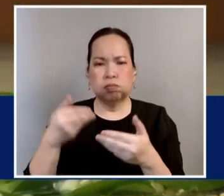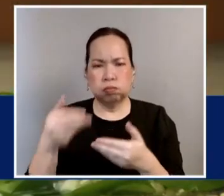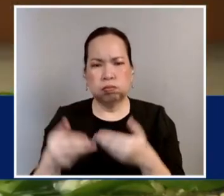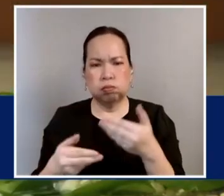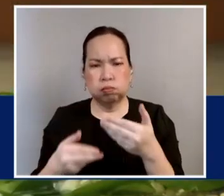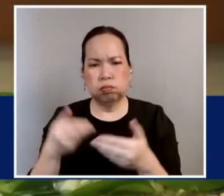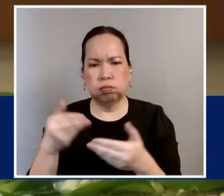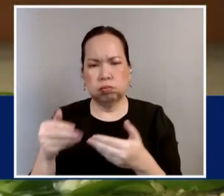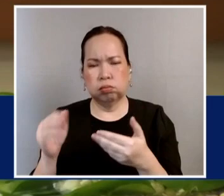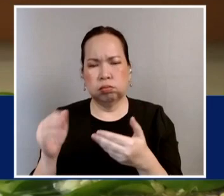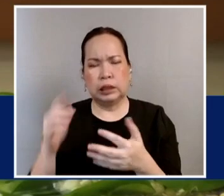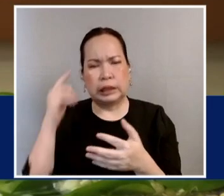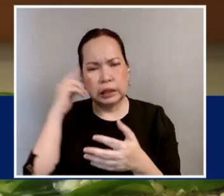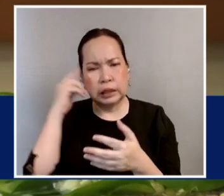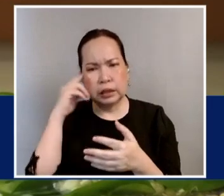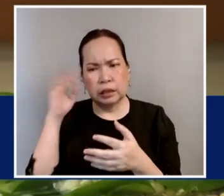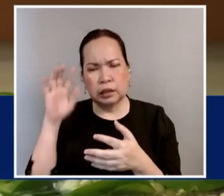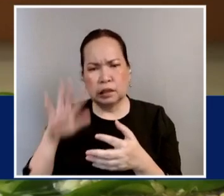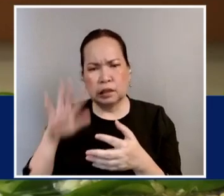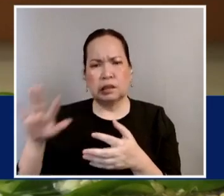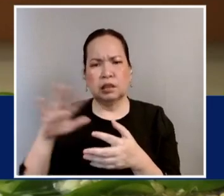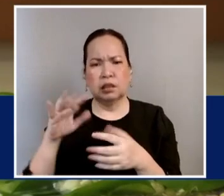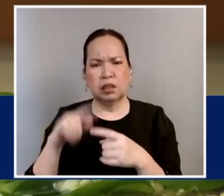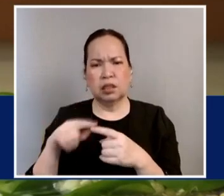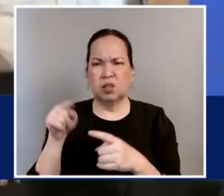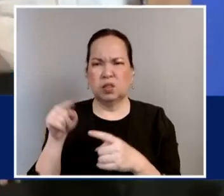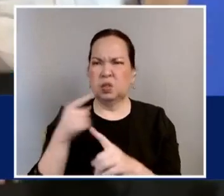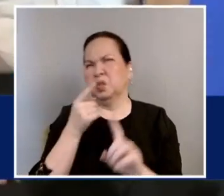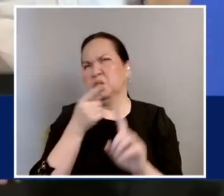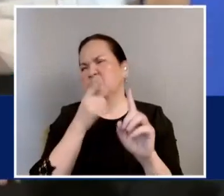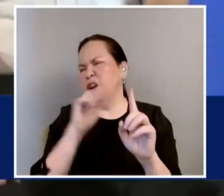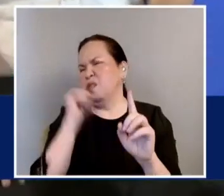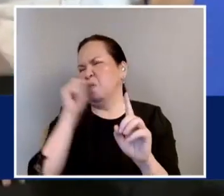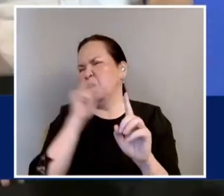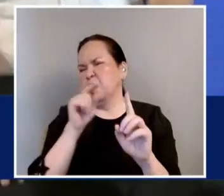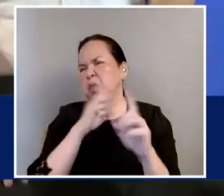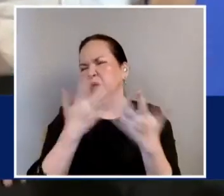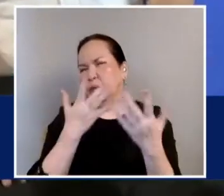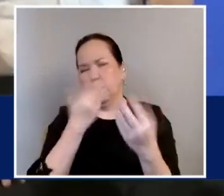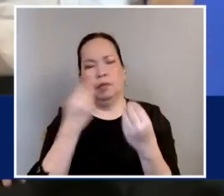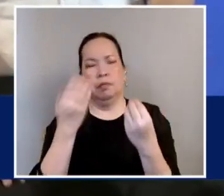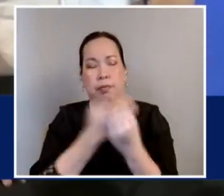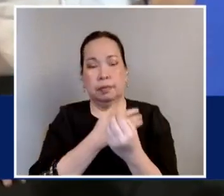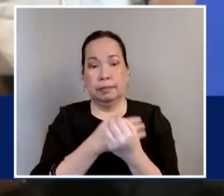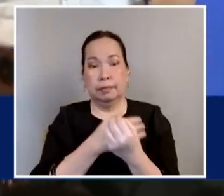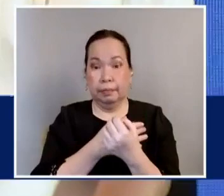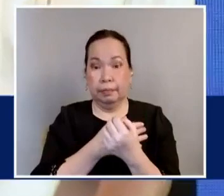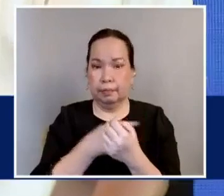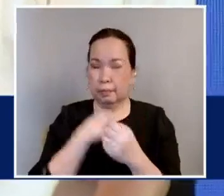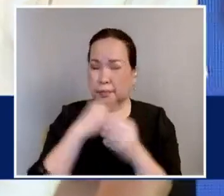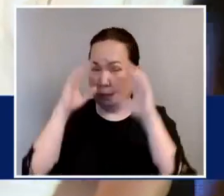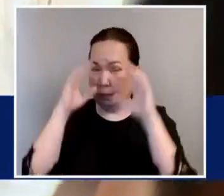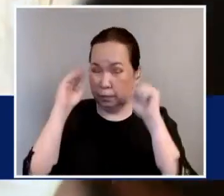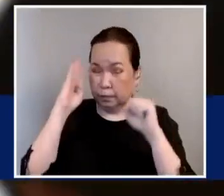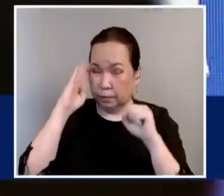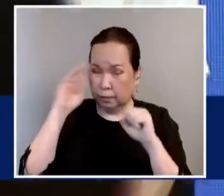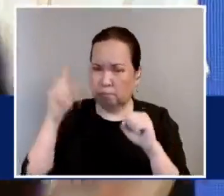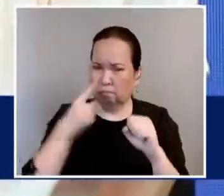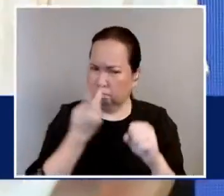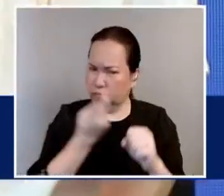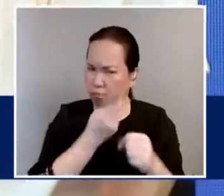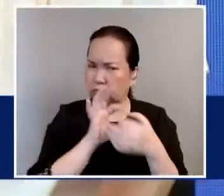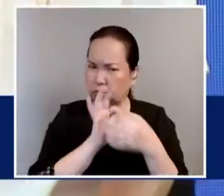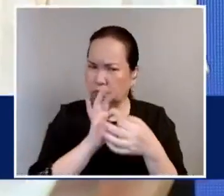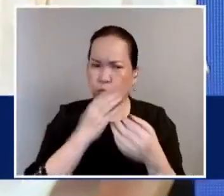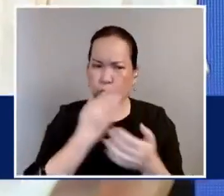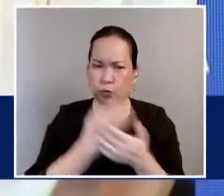that thinking na basta ayaw namin dyan, tanggalin natin. Ayon sa Pangulo, maganda ang relasyon nila ng bise. Kaya hindi issue kahit may